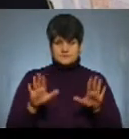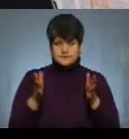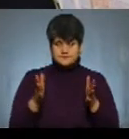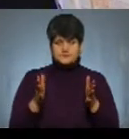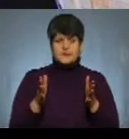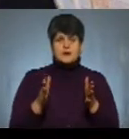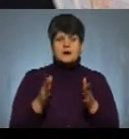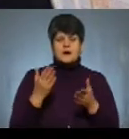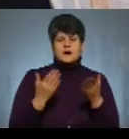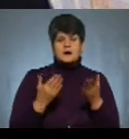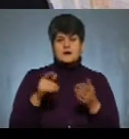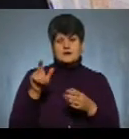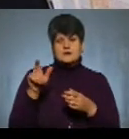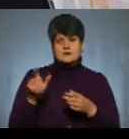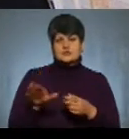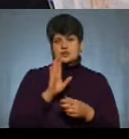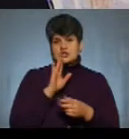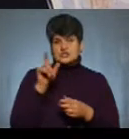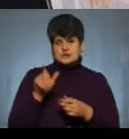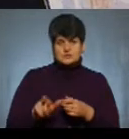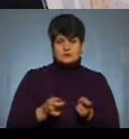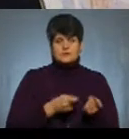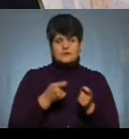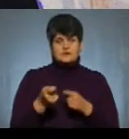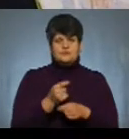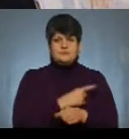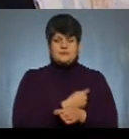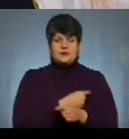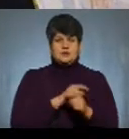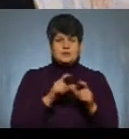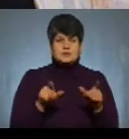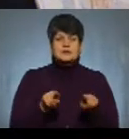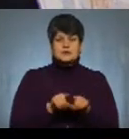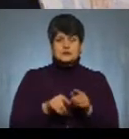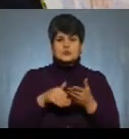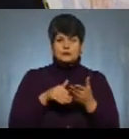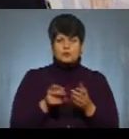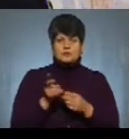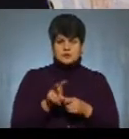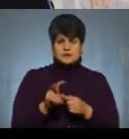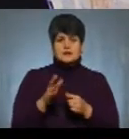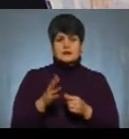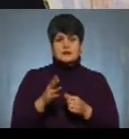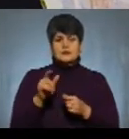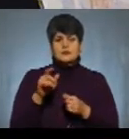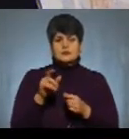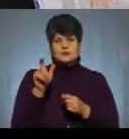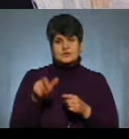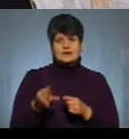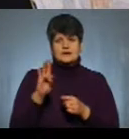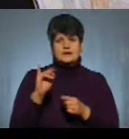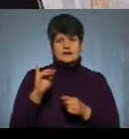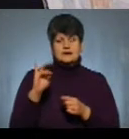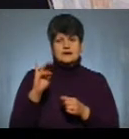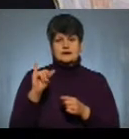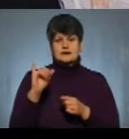місці пригоди, а пасажирку автомобіля доставлено в медичний заклад. Також за допомогою звернулися водій і пасажир автомобіля Nissan.